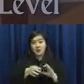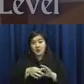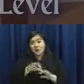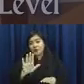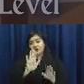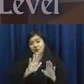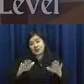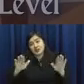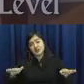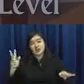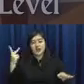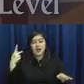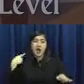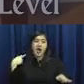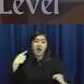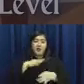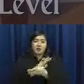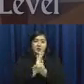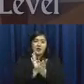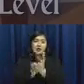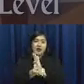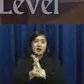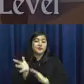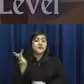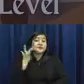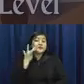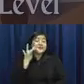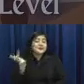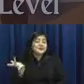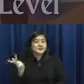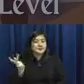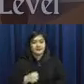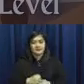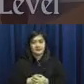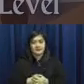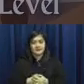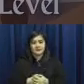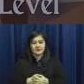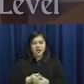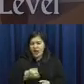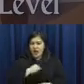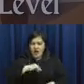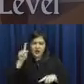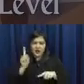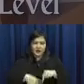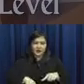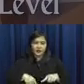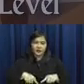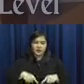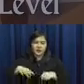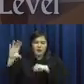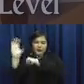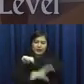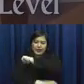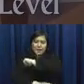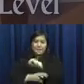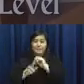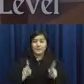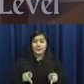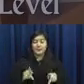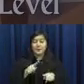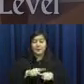to discriminate the right. other person. I'm trying to discriminate the sin. Yung kasalanan ng kabaklaan na tinutuway